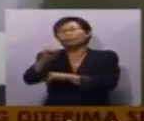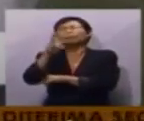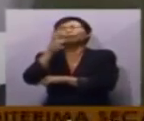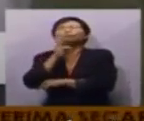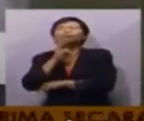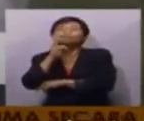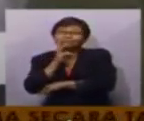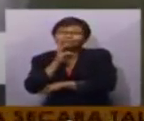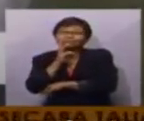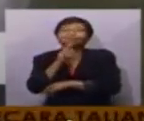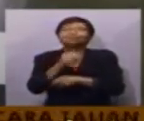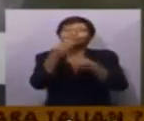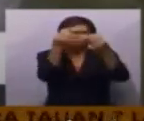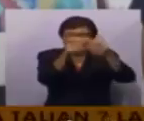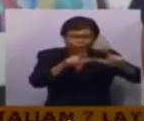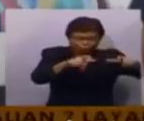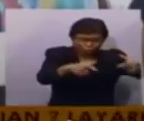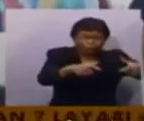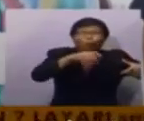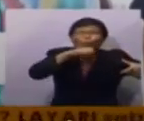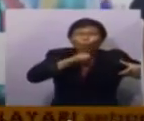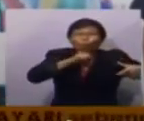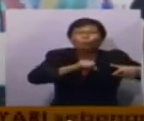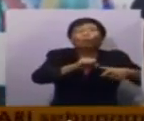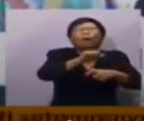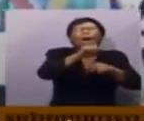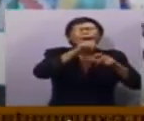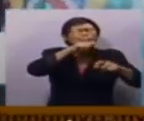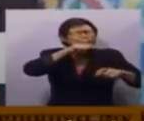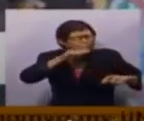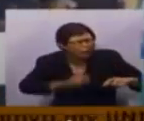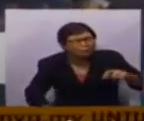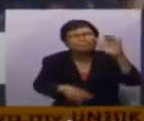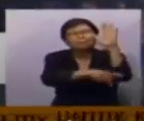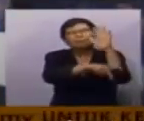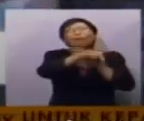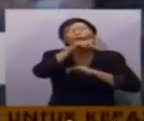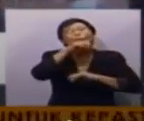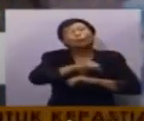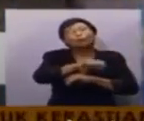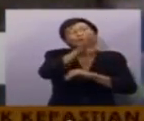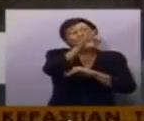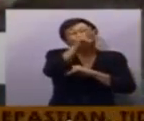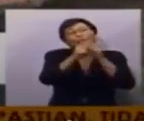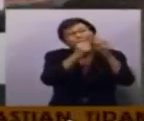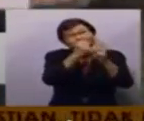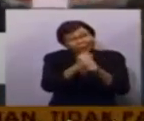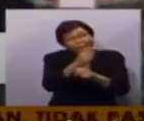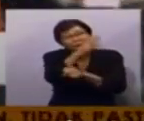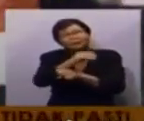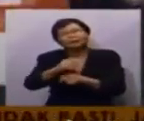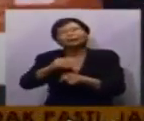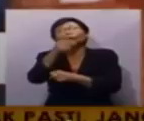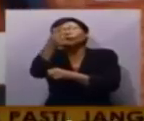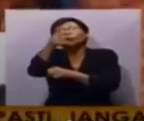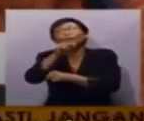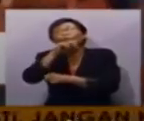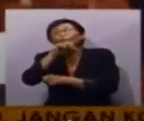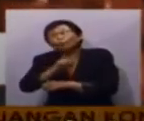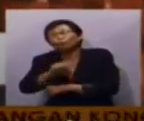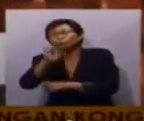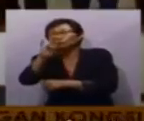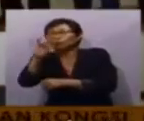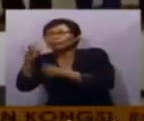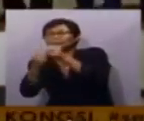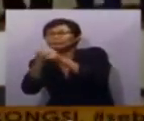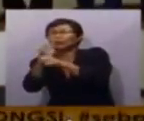orang. Mengikut kategori umur pula, calon paling tua di parlimen berusia 92 tahun dan di DUN pula berusia